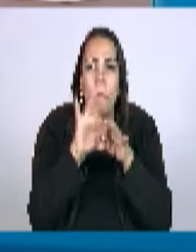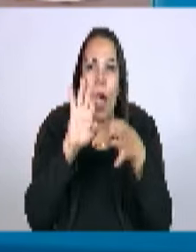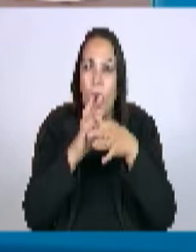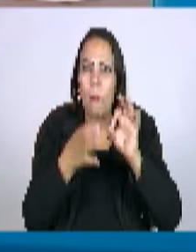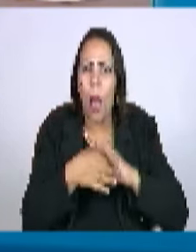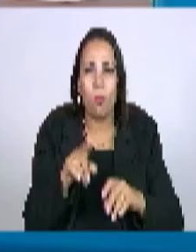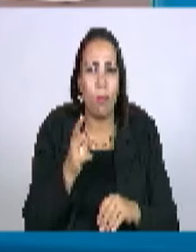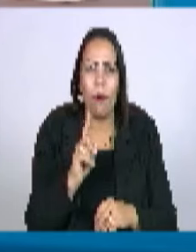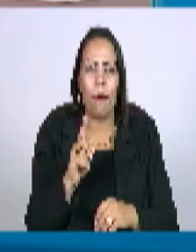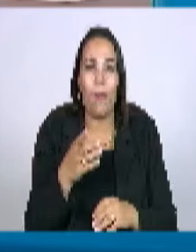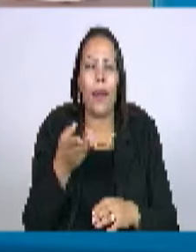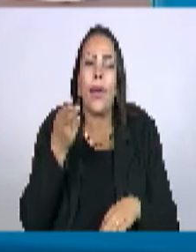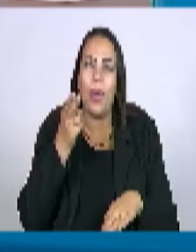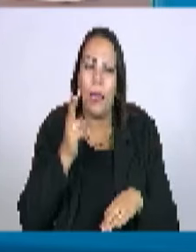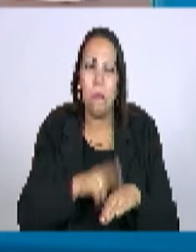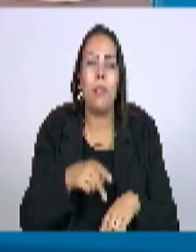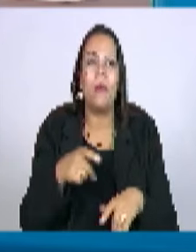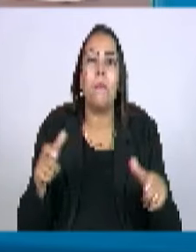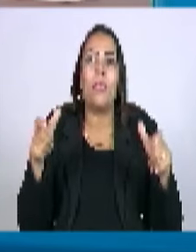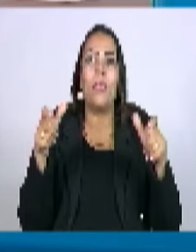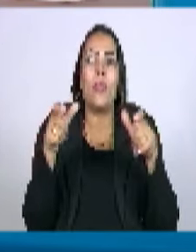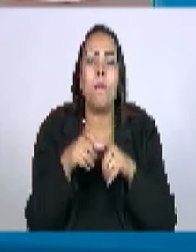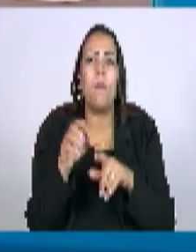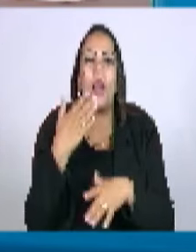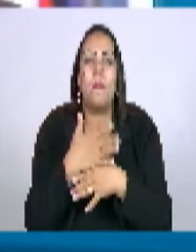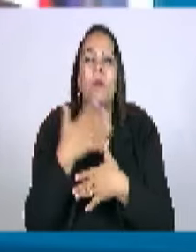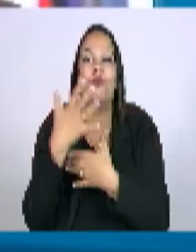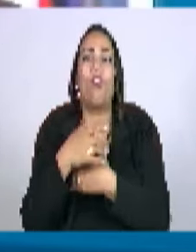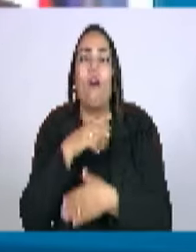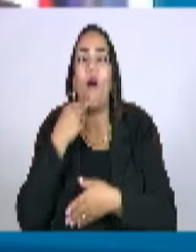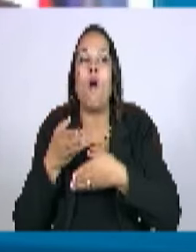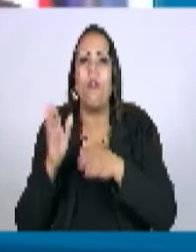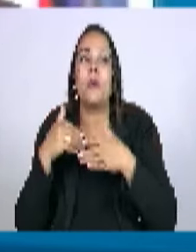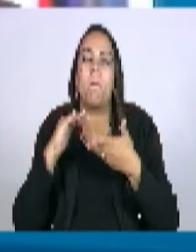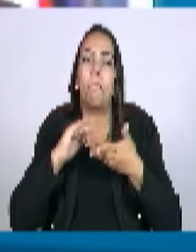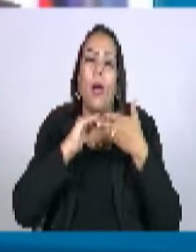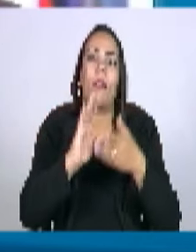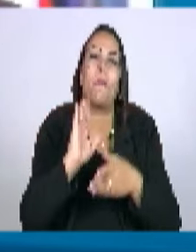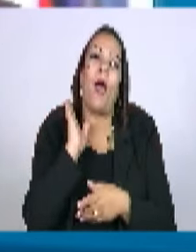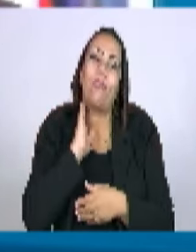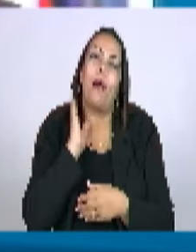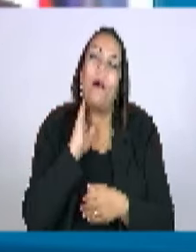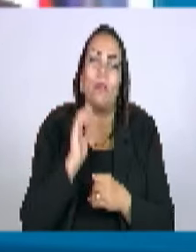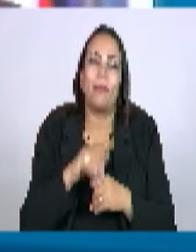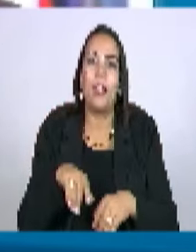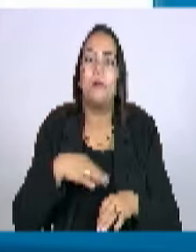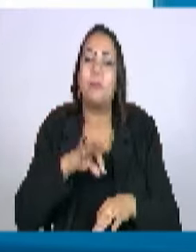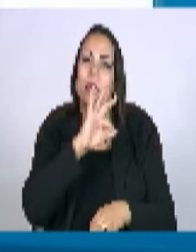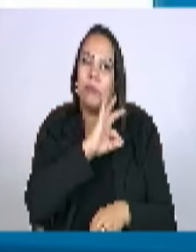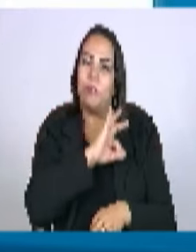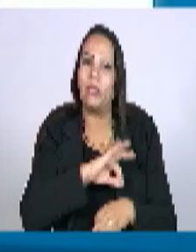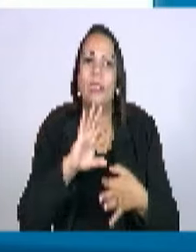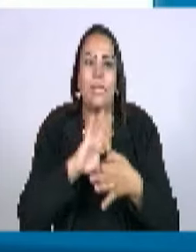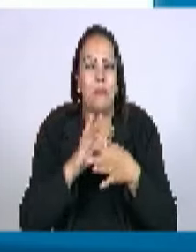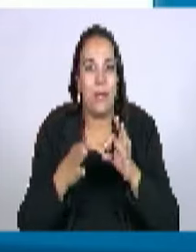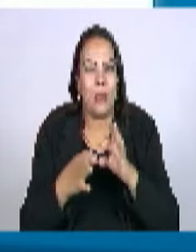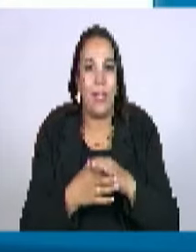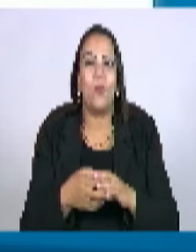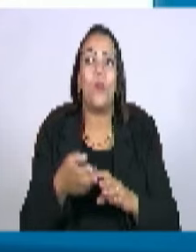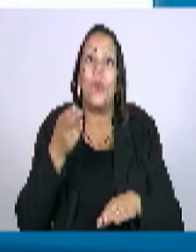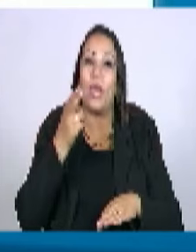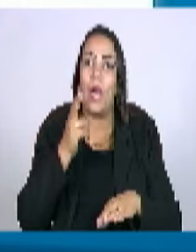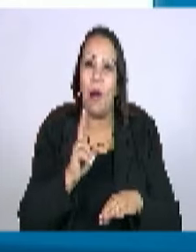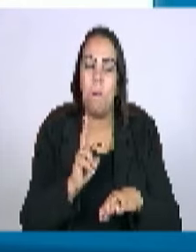اهليه ولكن ايضا بنجمع القطاع الخاص اللي بيقدم خدمات بتفيد العمل الاهلي وايضا